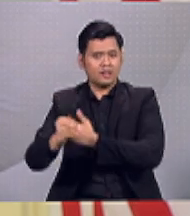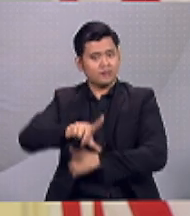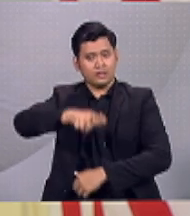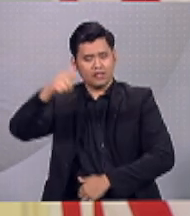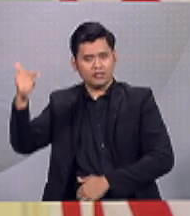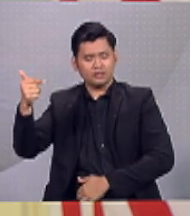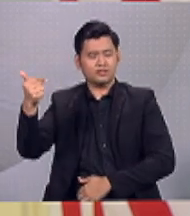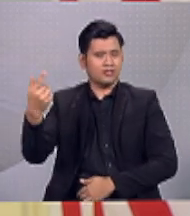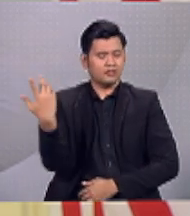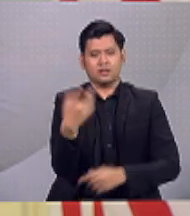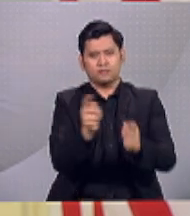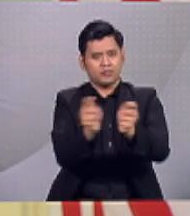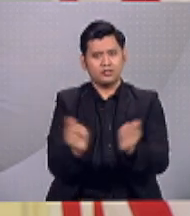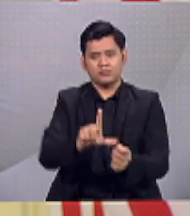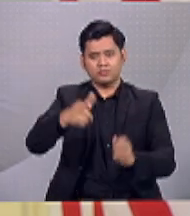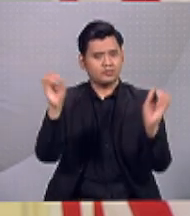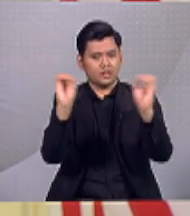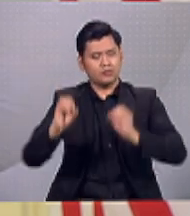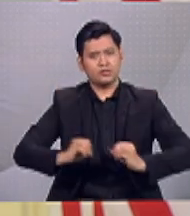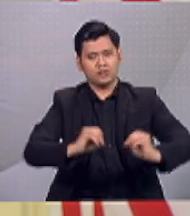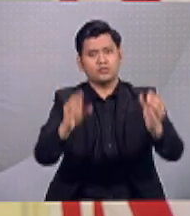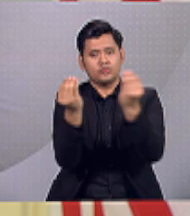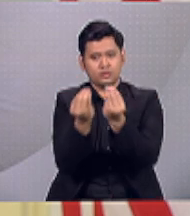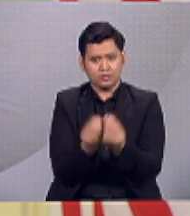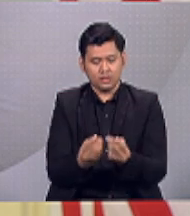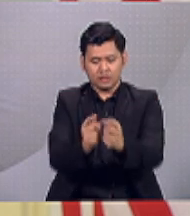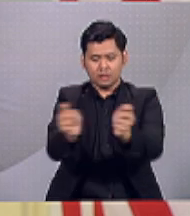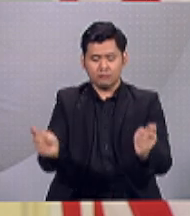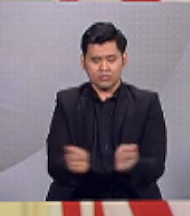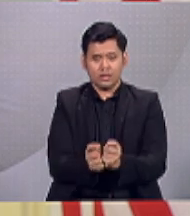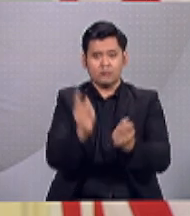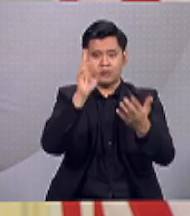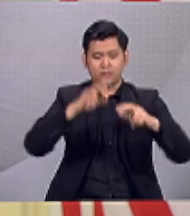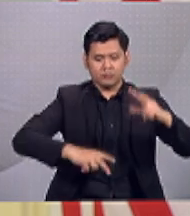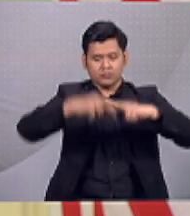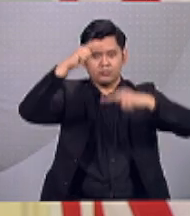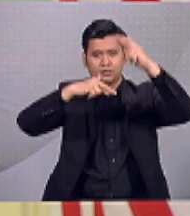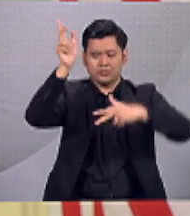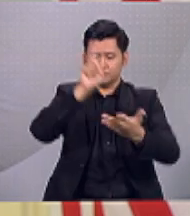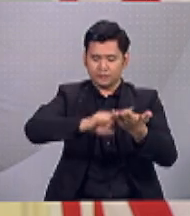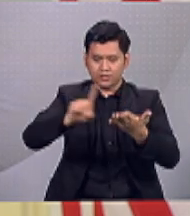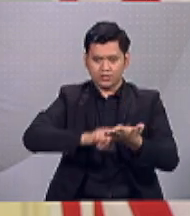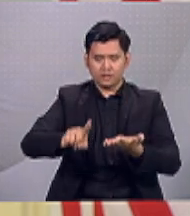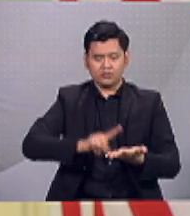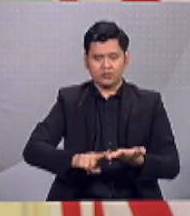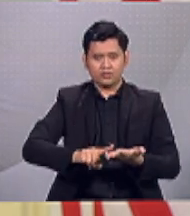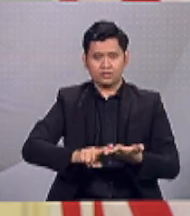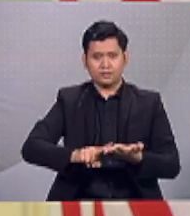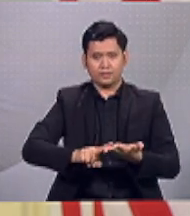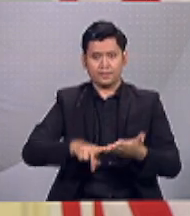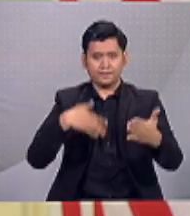beroperasi. Jumlah kumulatif tapak binaan yang telah diperiksa oleh CIDB sehingga hari ini